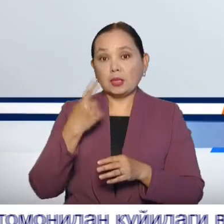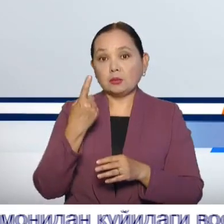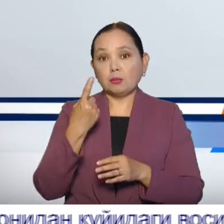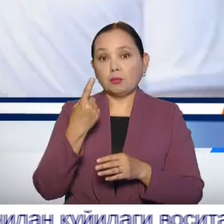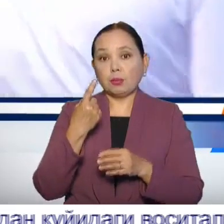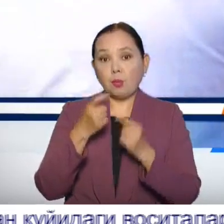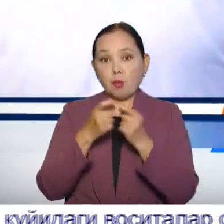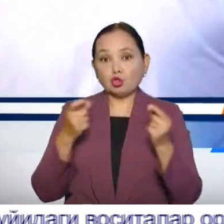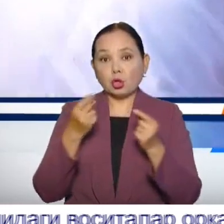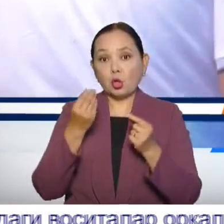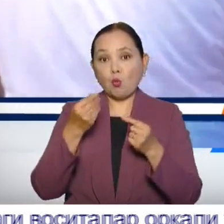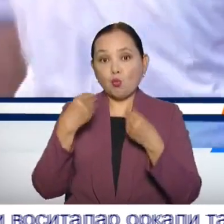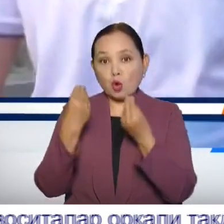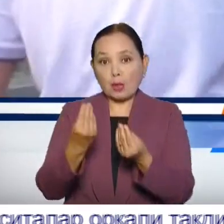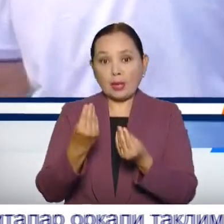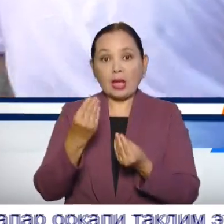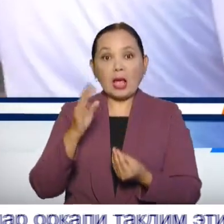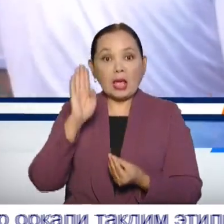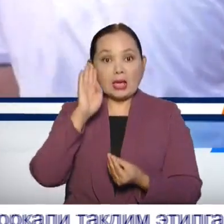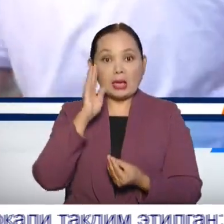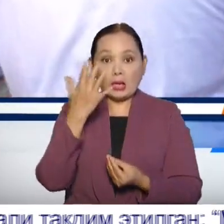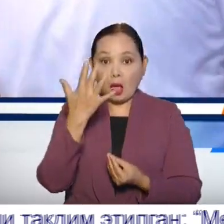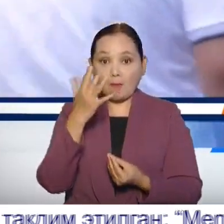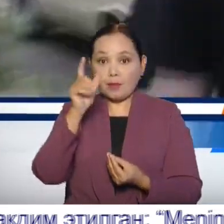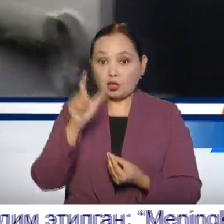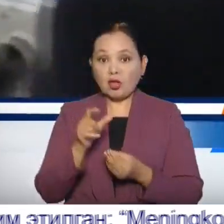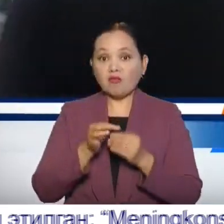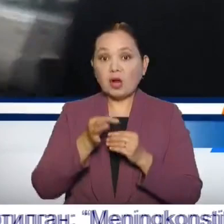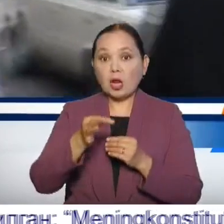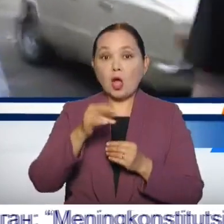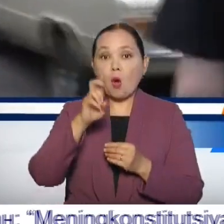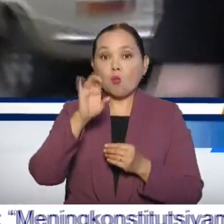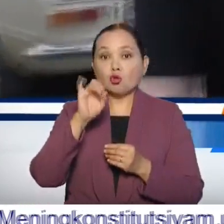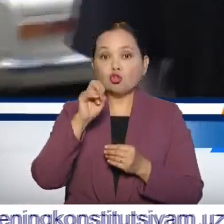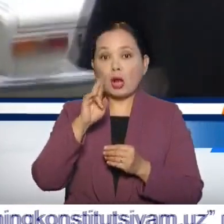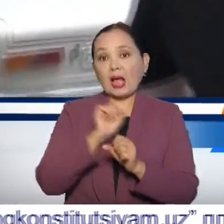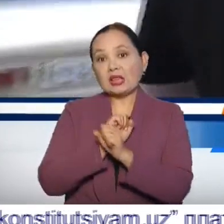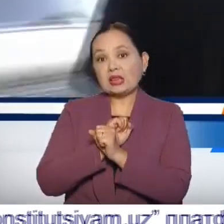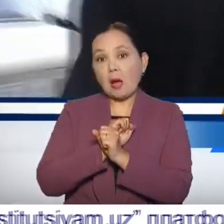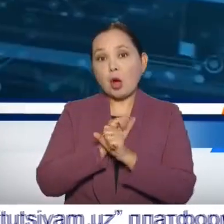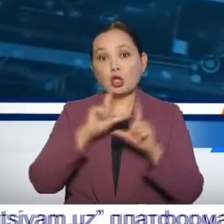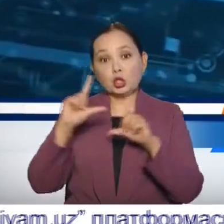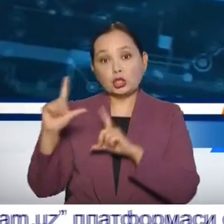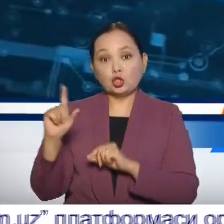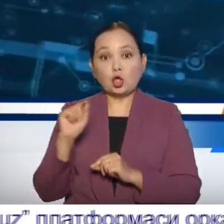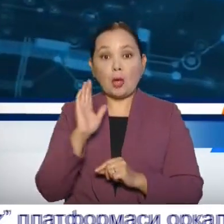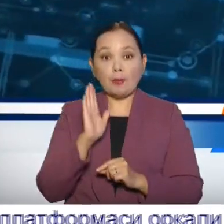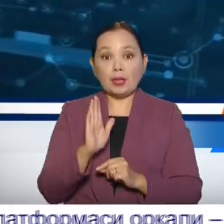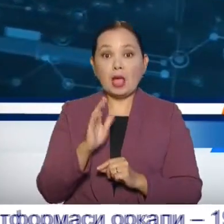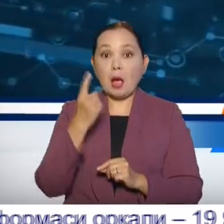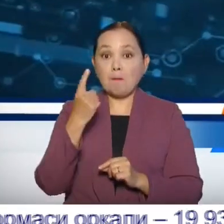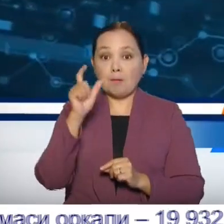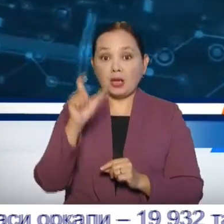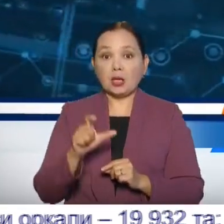berdik ularga. Shundan so'ng yigitlarning 5 nafari Toshkent viloyatining Bo'stonliq tumaniga dam olish uchun jo'nab ketadi. Bir nafari